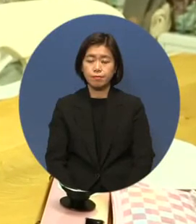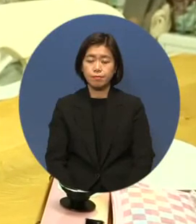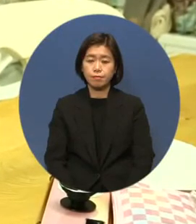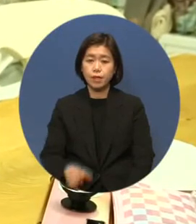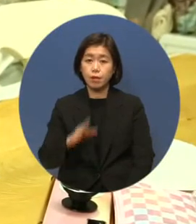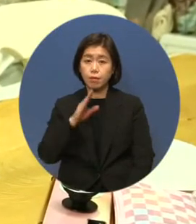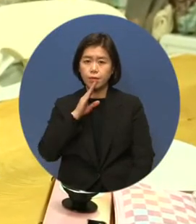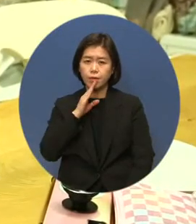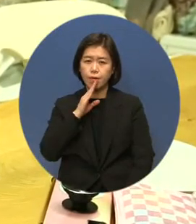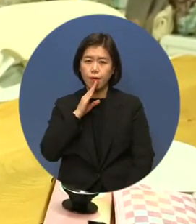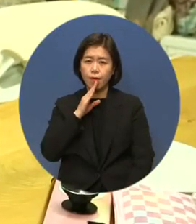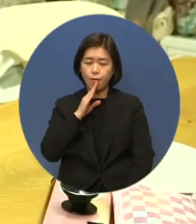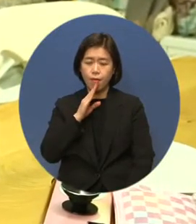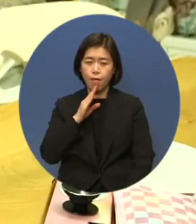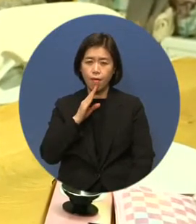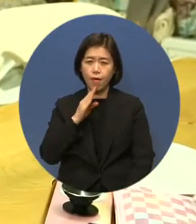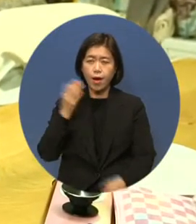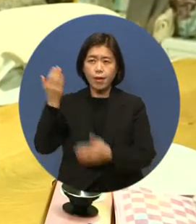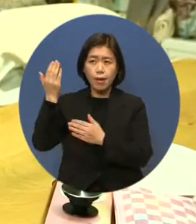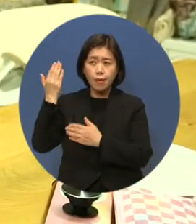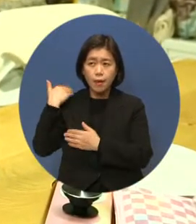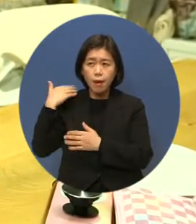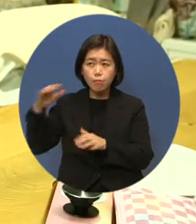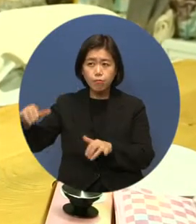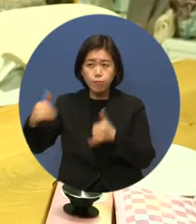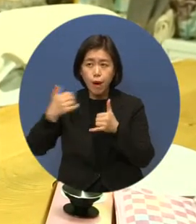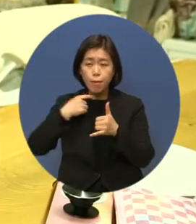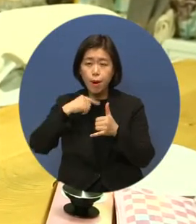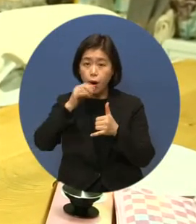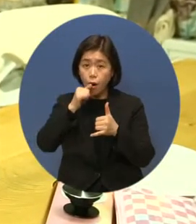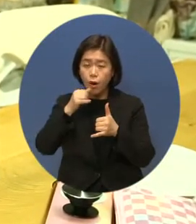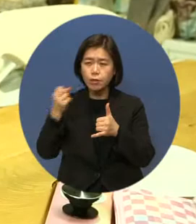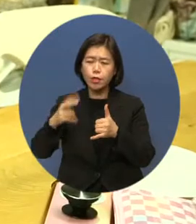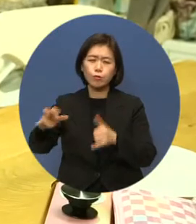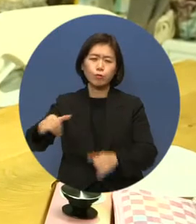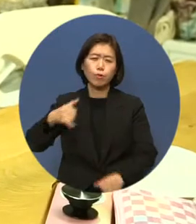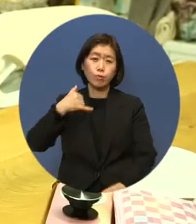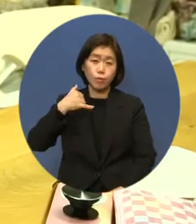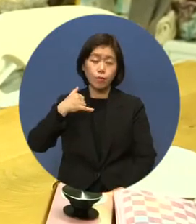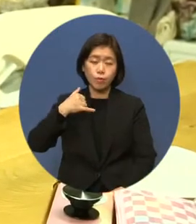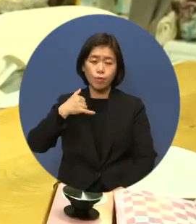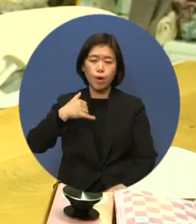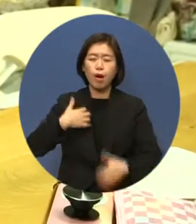우선은 반갑죠. 예전에 통화하셨던 이분 같은 경우는 이제